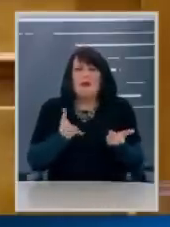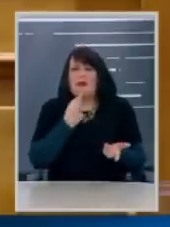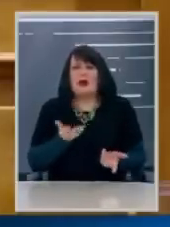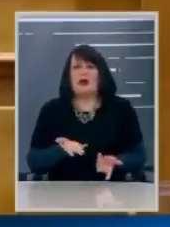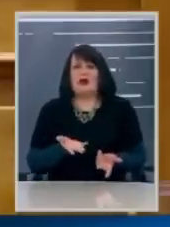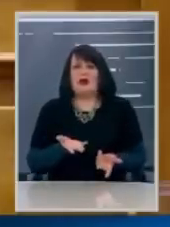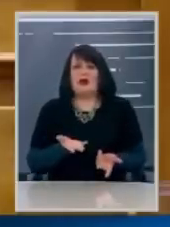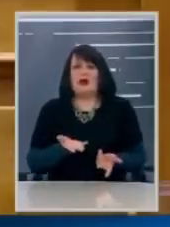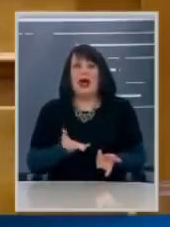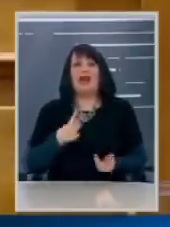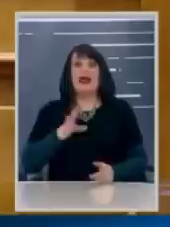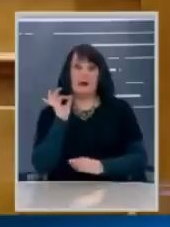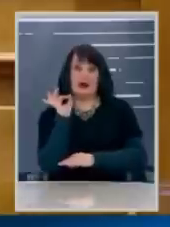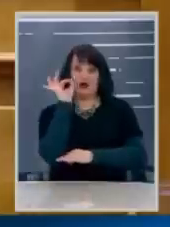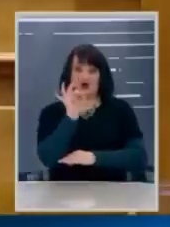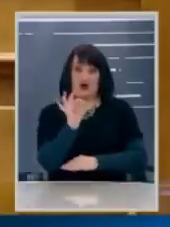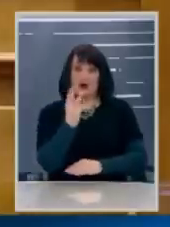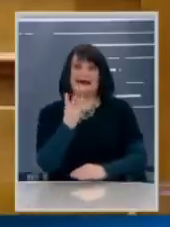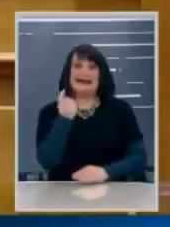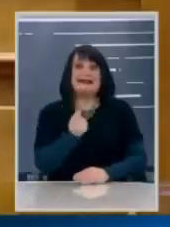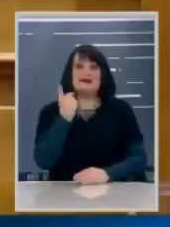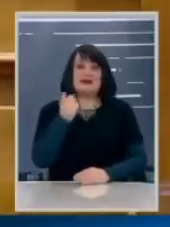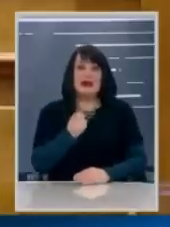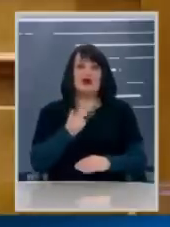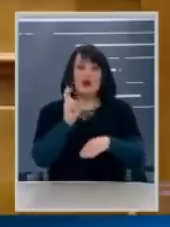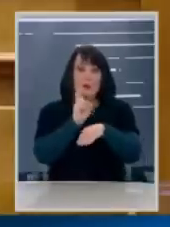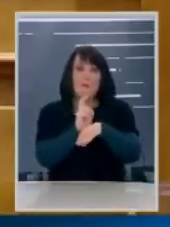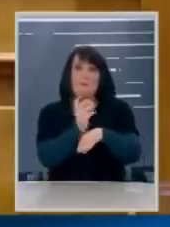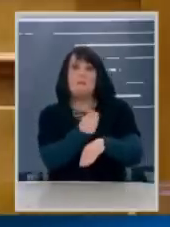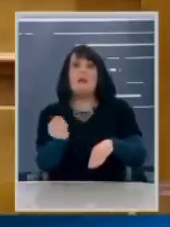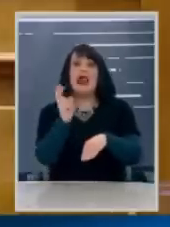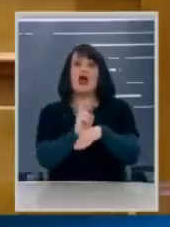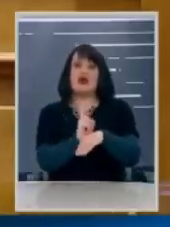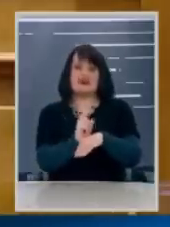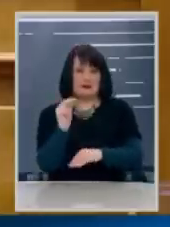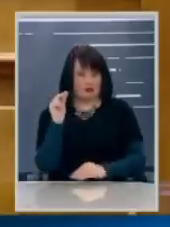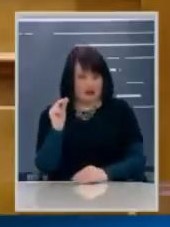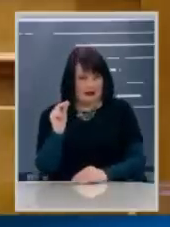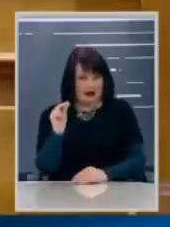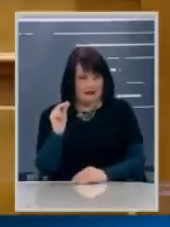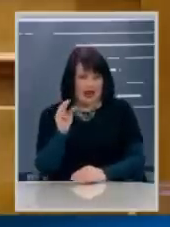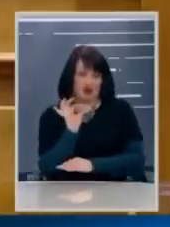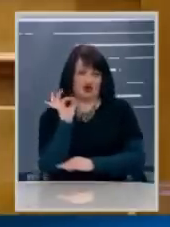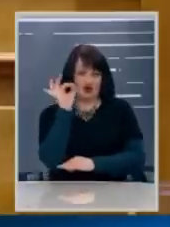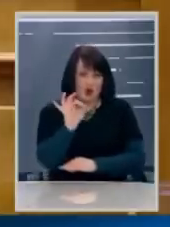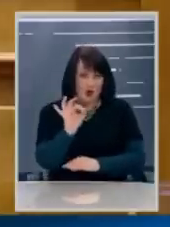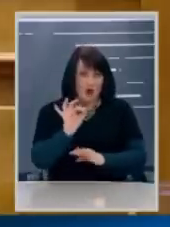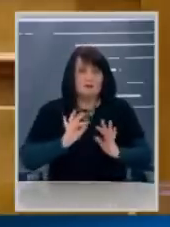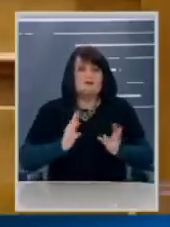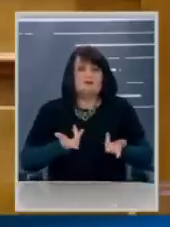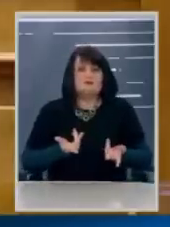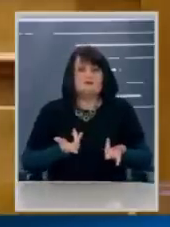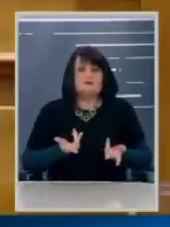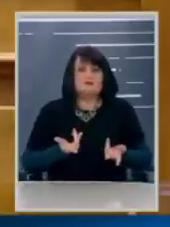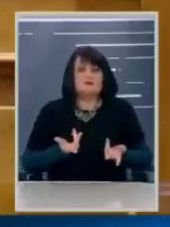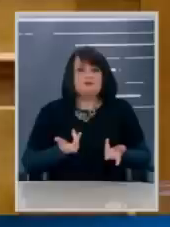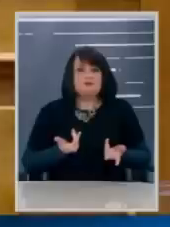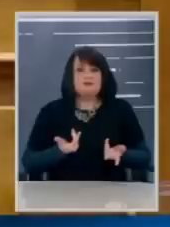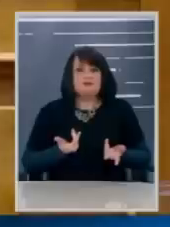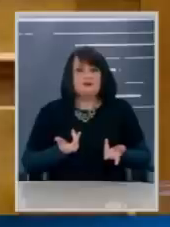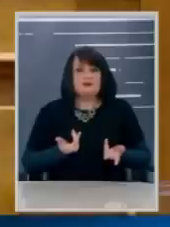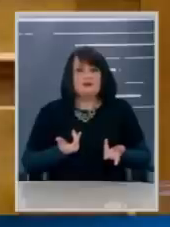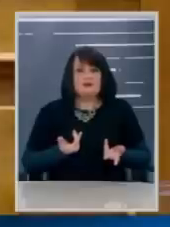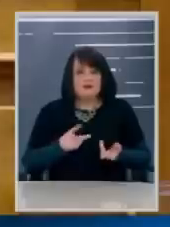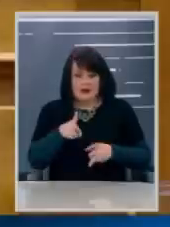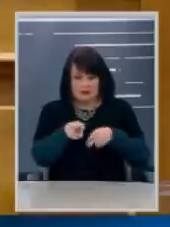ένα πλεόνασμα, 3,5 έστω, που έχουμε υποσχεθεί, το να πάρουμε και άλλα